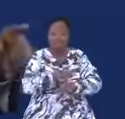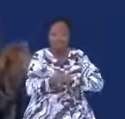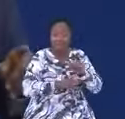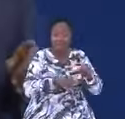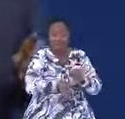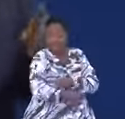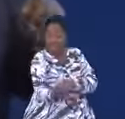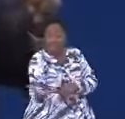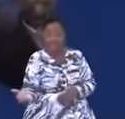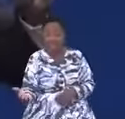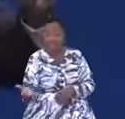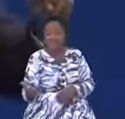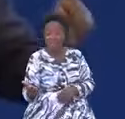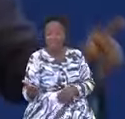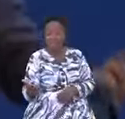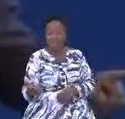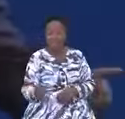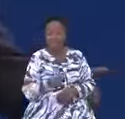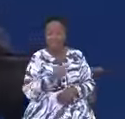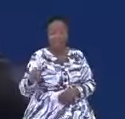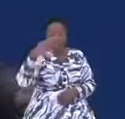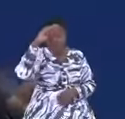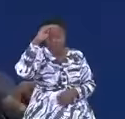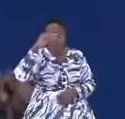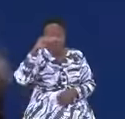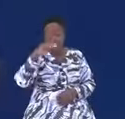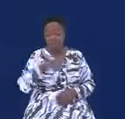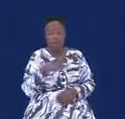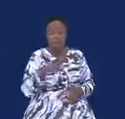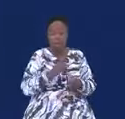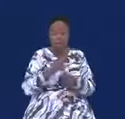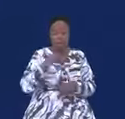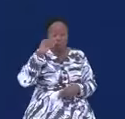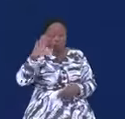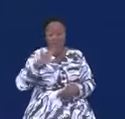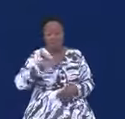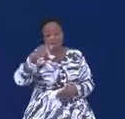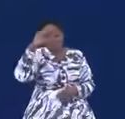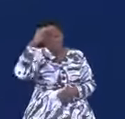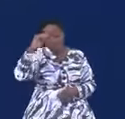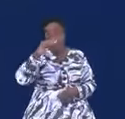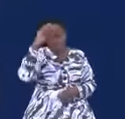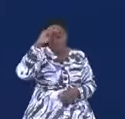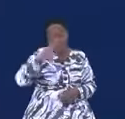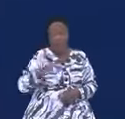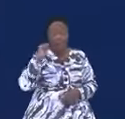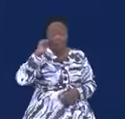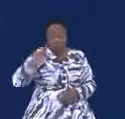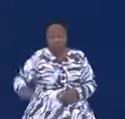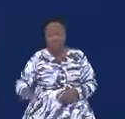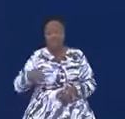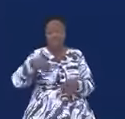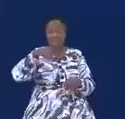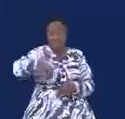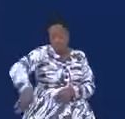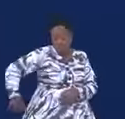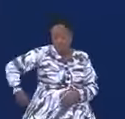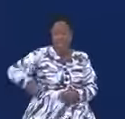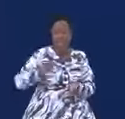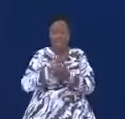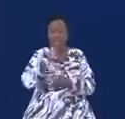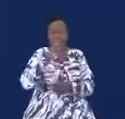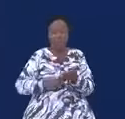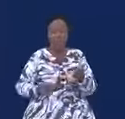aura semé une femme normale d'insuline fille aura semé et le moissonnera mais certaines personnes pensent